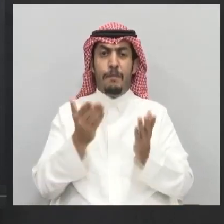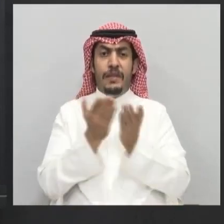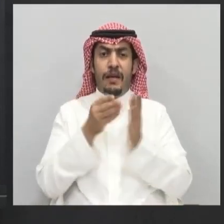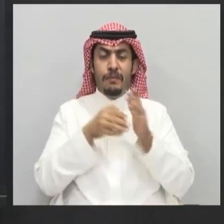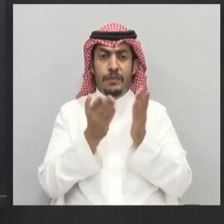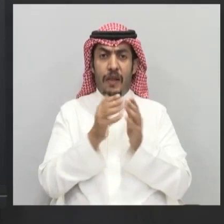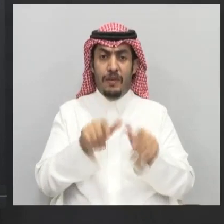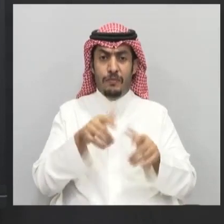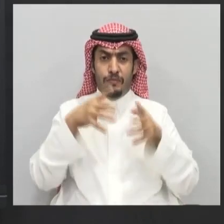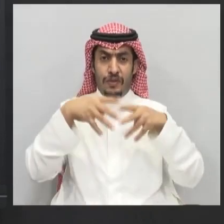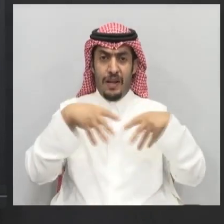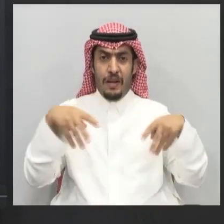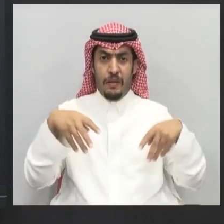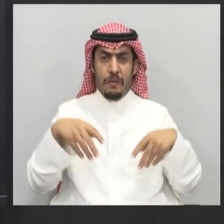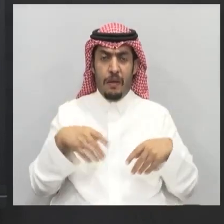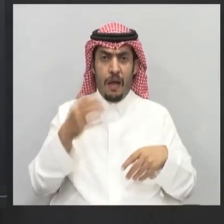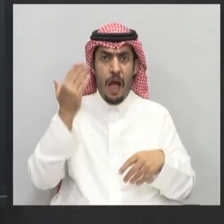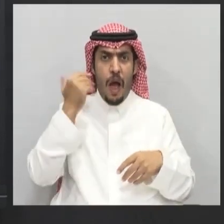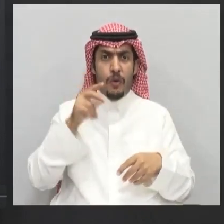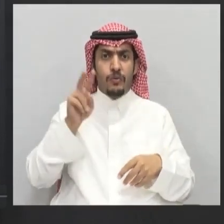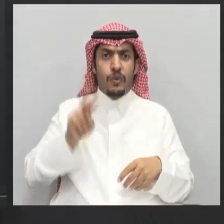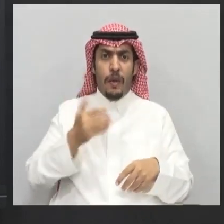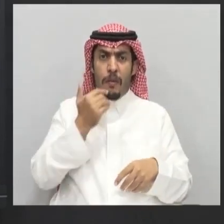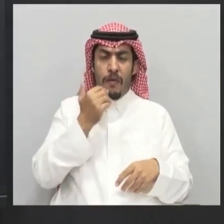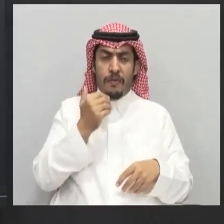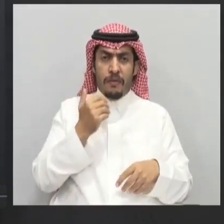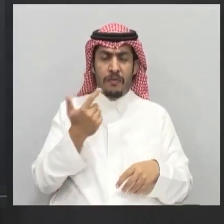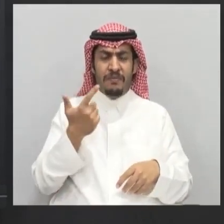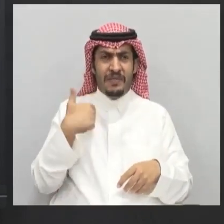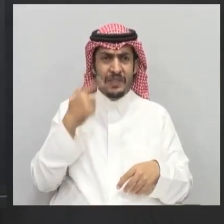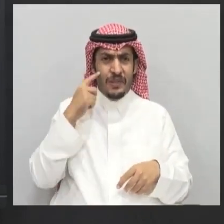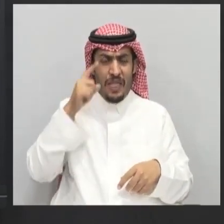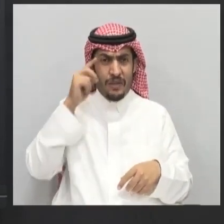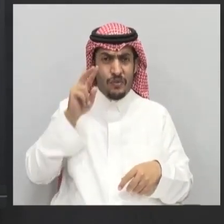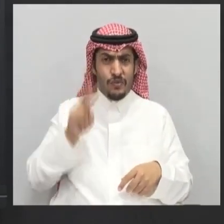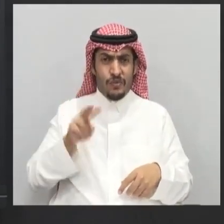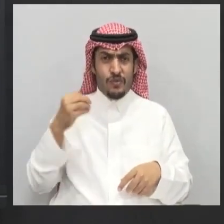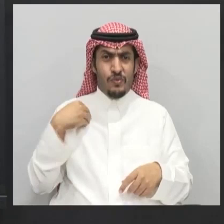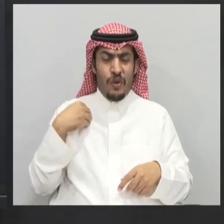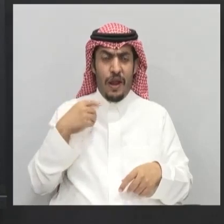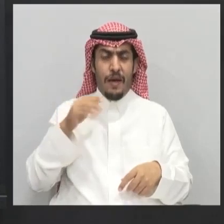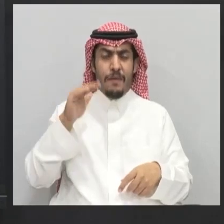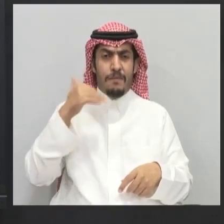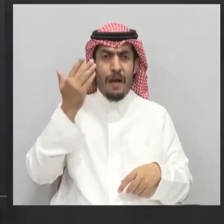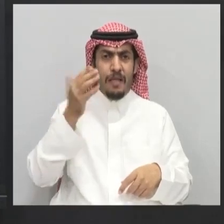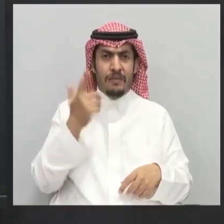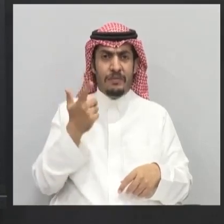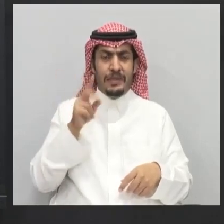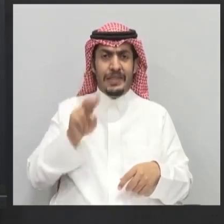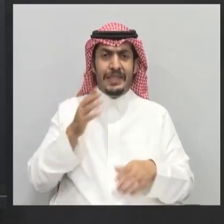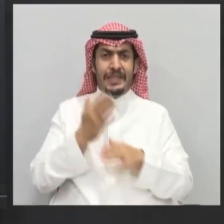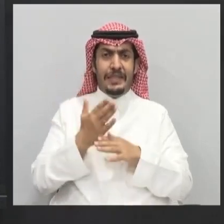في المصلى ما كان يصلي السنه فيقول اخشى ان اصلي السنه لكي ما اريد